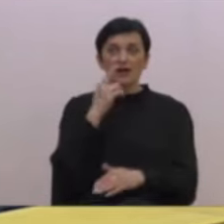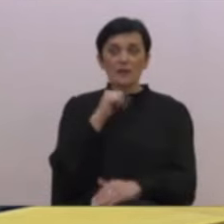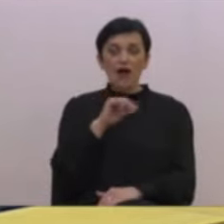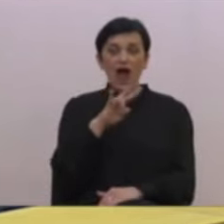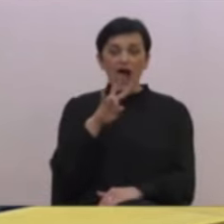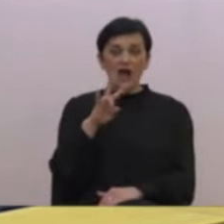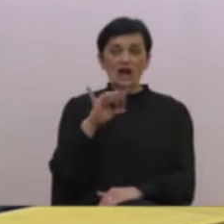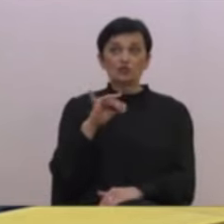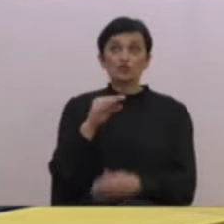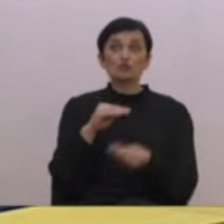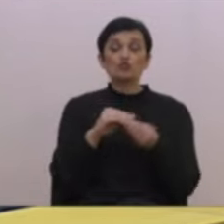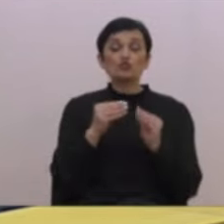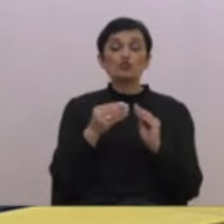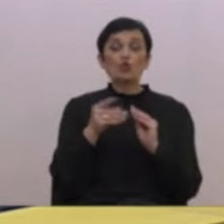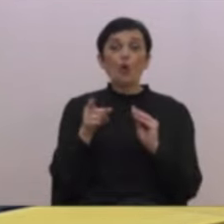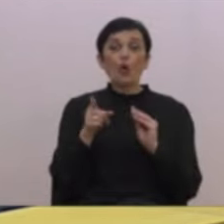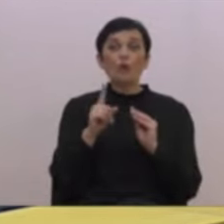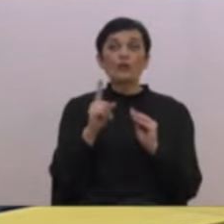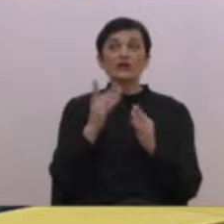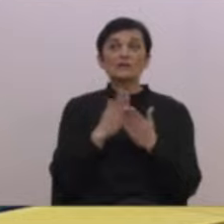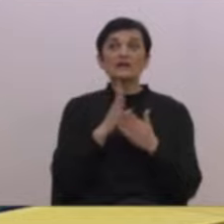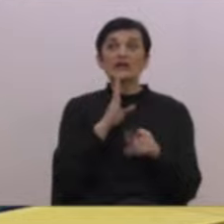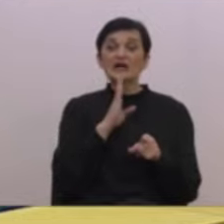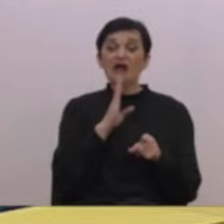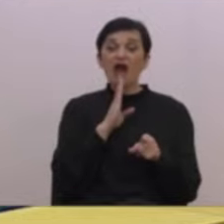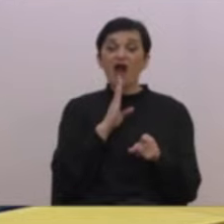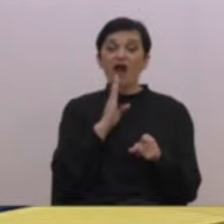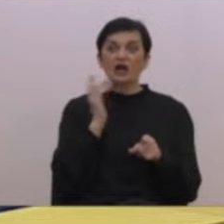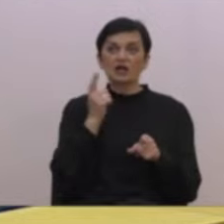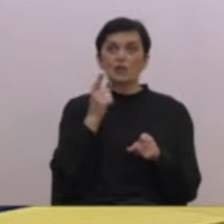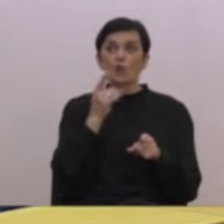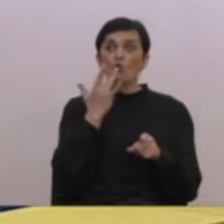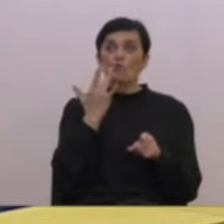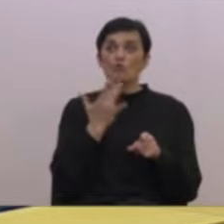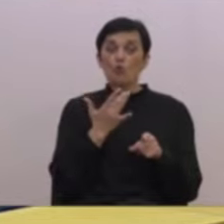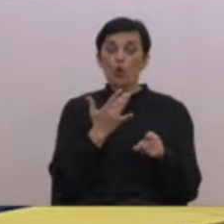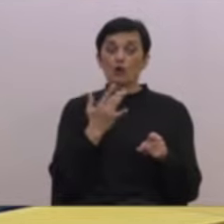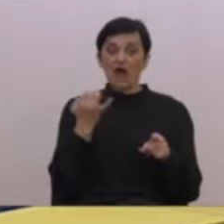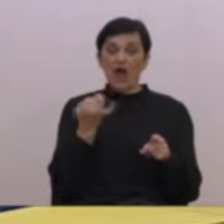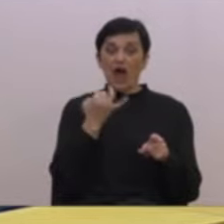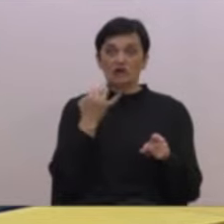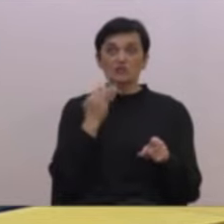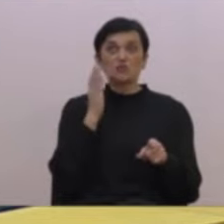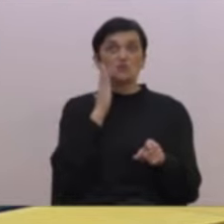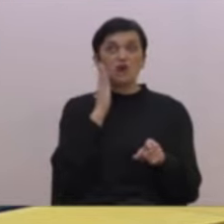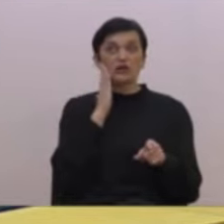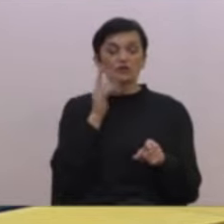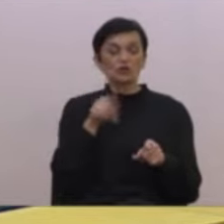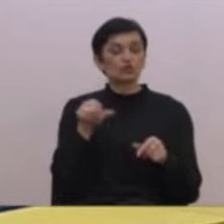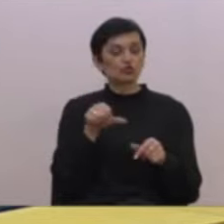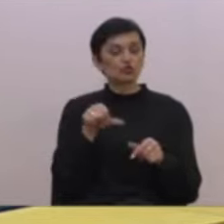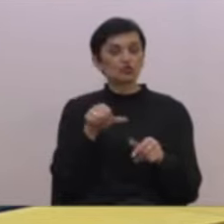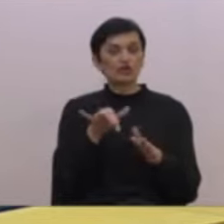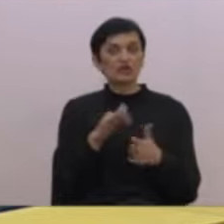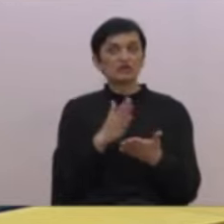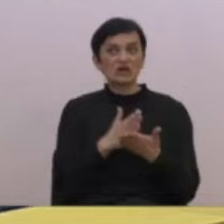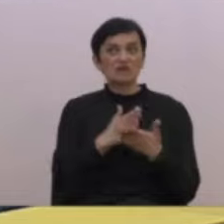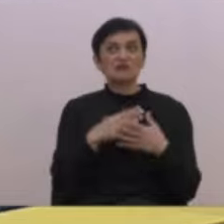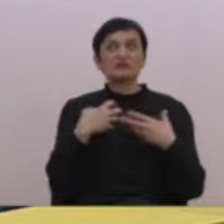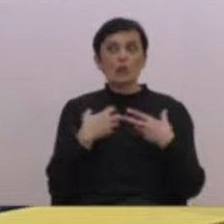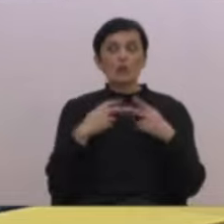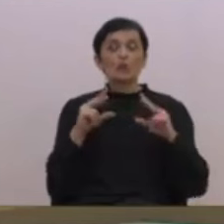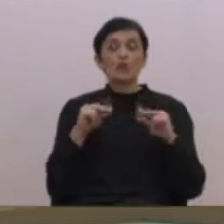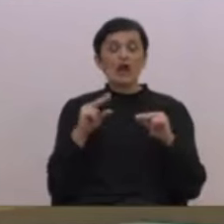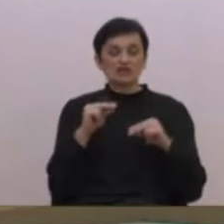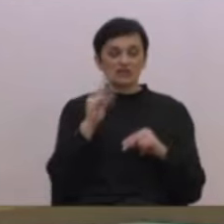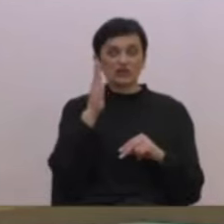problema, kide imașiaro, libertarian, ali kale, romei, tanki de politica, ai interesat, ai ak, marșat, surat, tu ak, sakme, sam suharo, tu sa pedinie, de